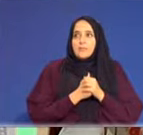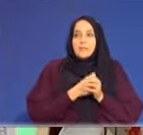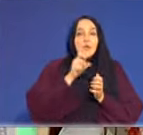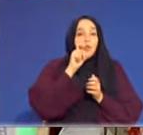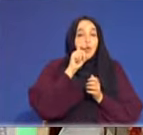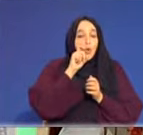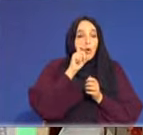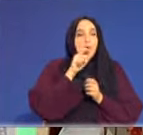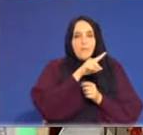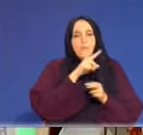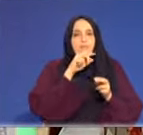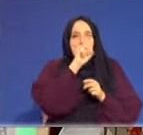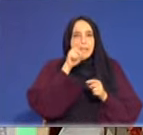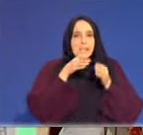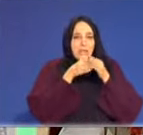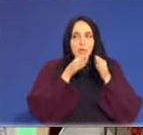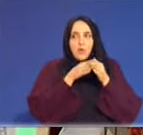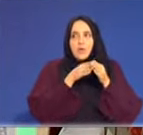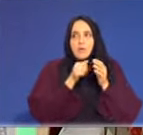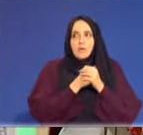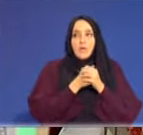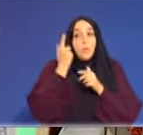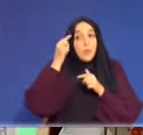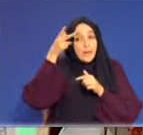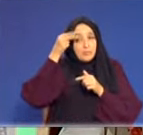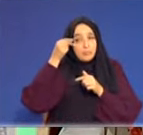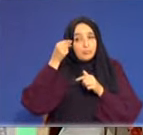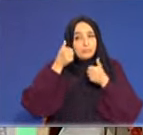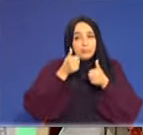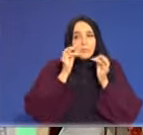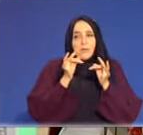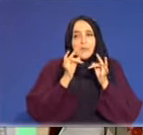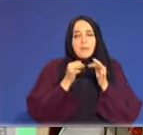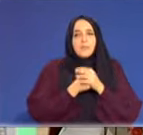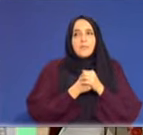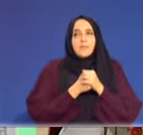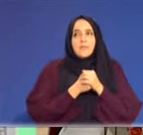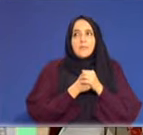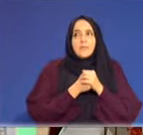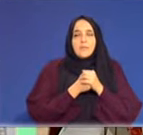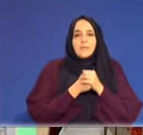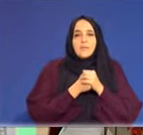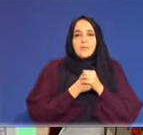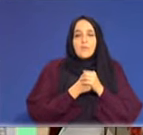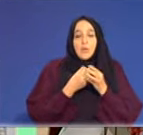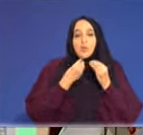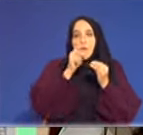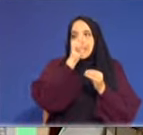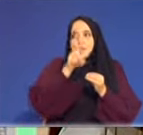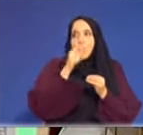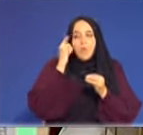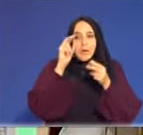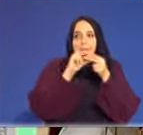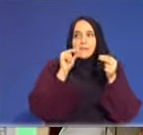دكتور سعيد راح يسألك بعض الأسئلة باش نفهموا مليح القضية ويسهل عليك بعض الأمور التي ربما